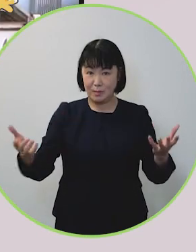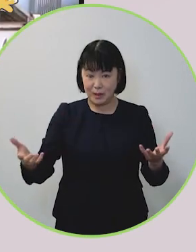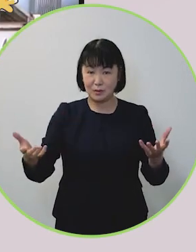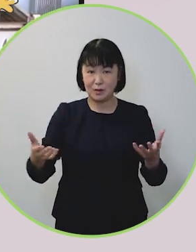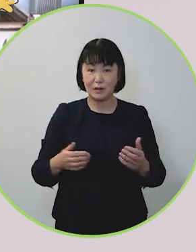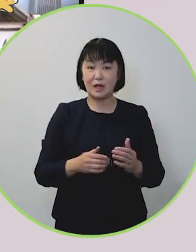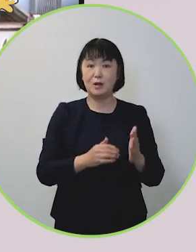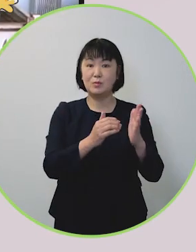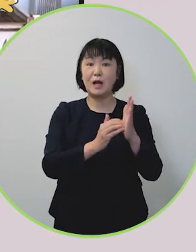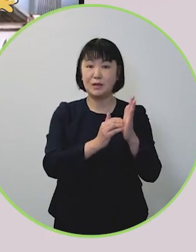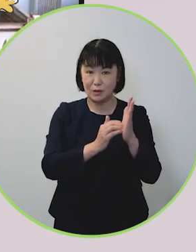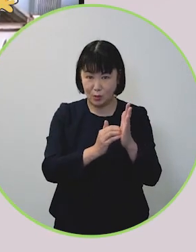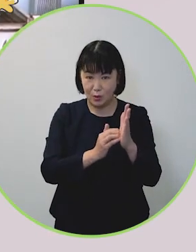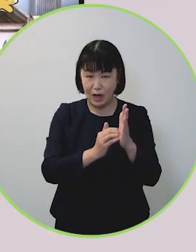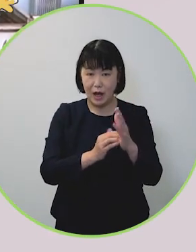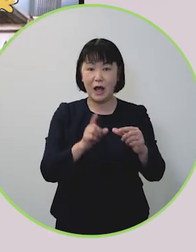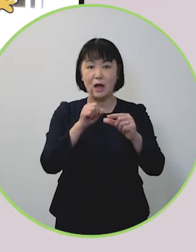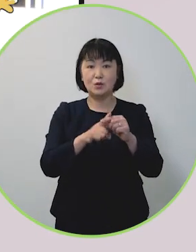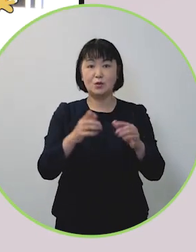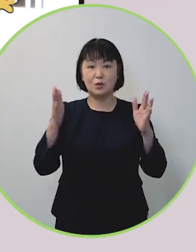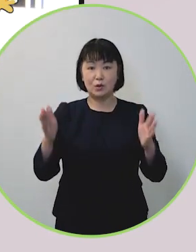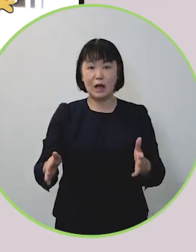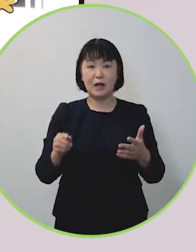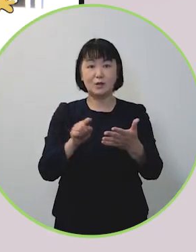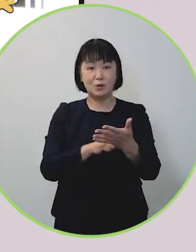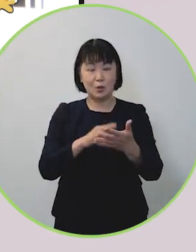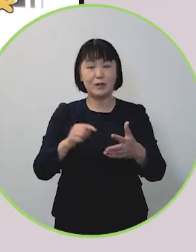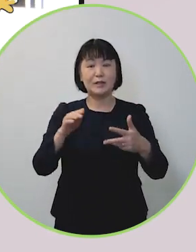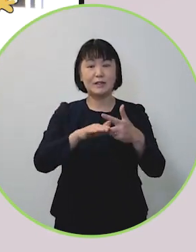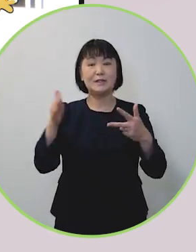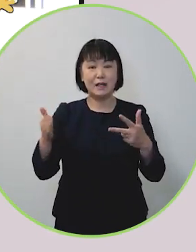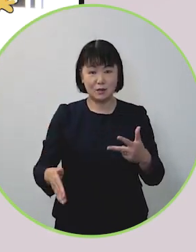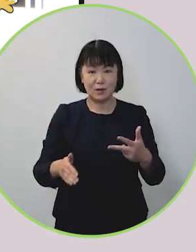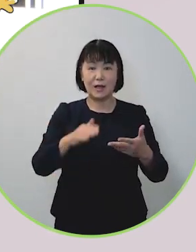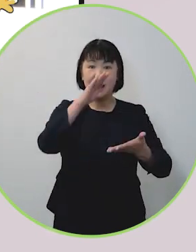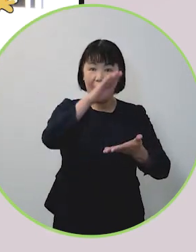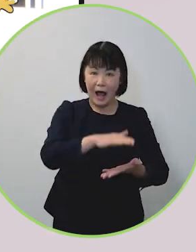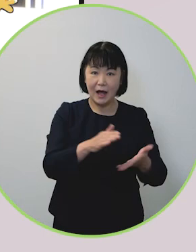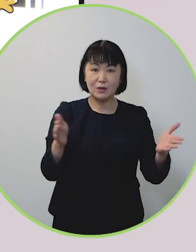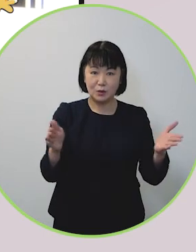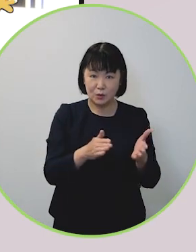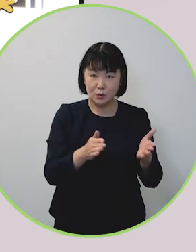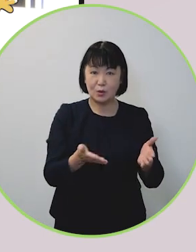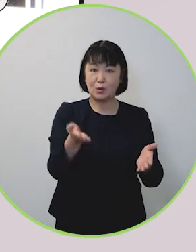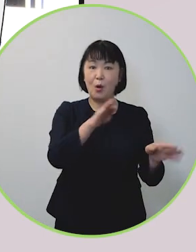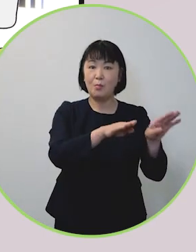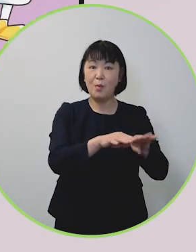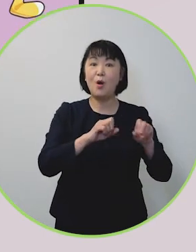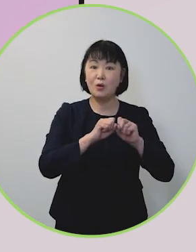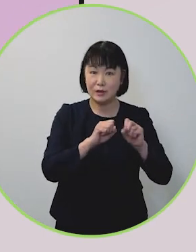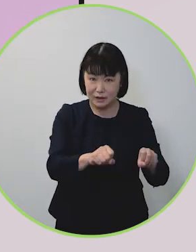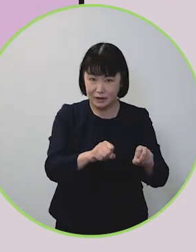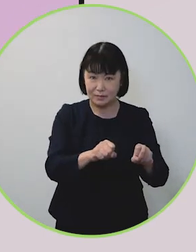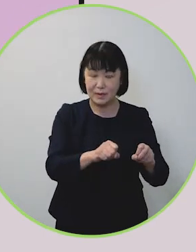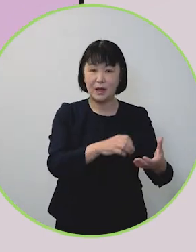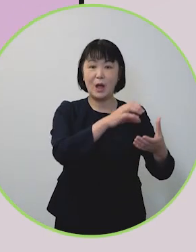ごとに選別されたプラスチックは中間処理施設で圧縮梱包されて